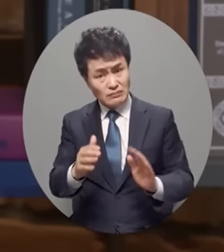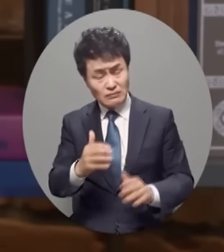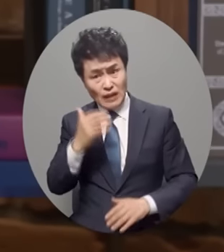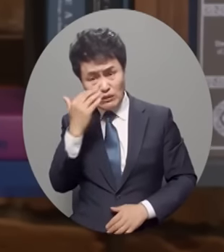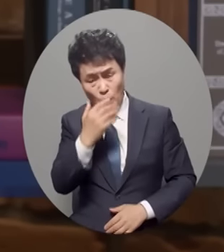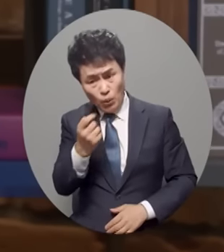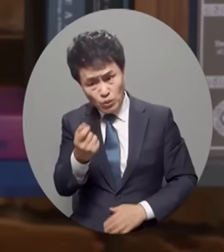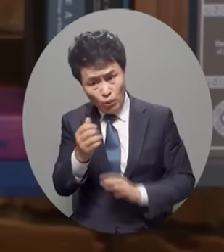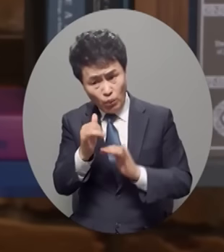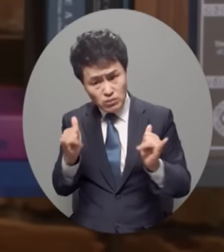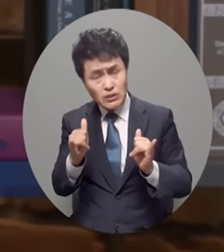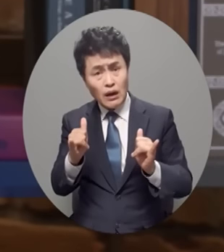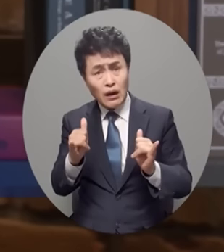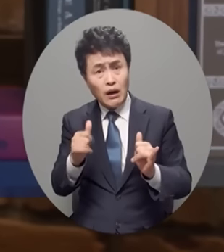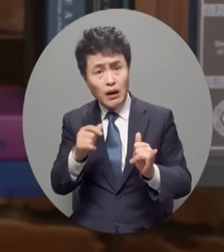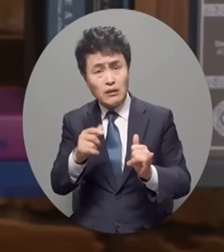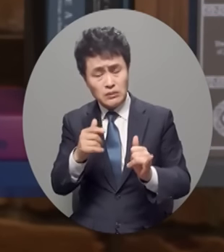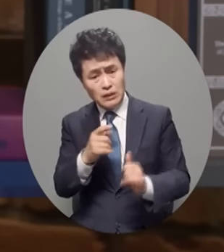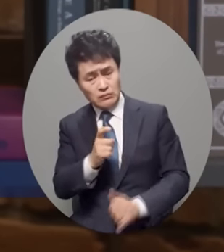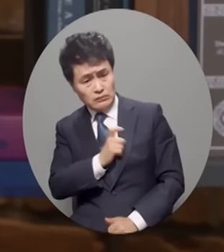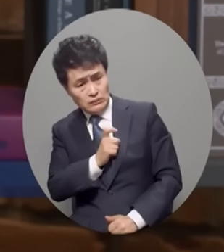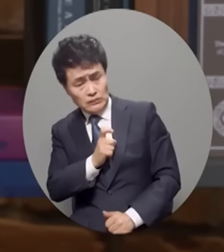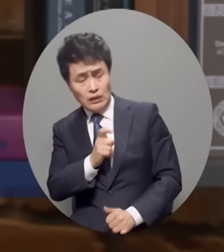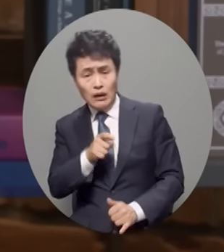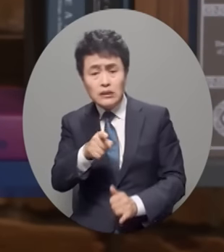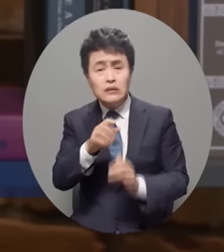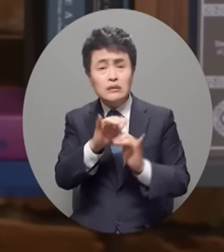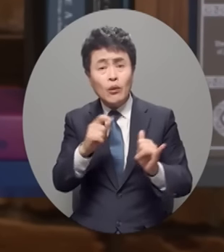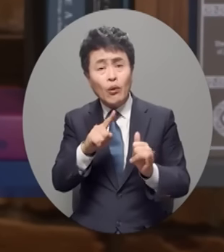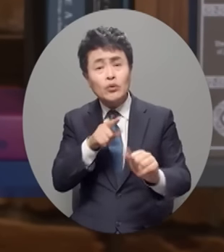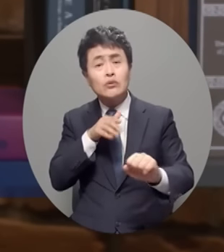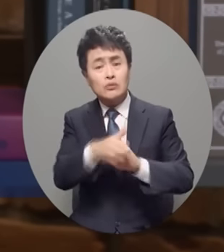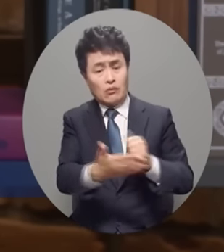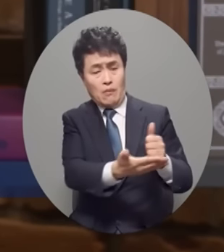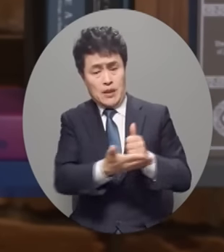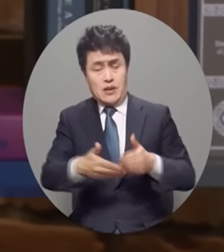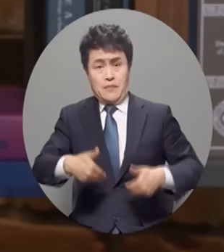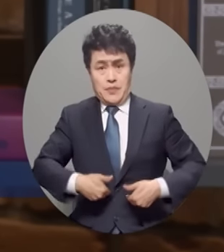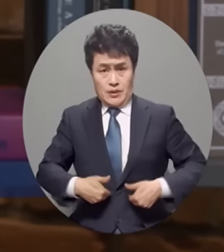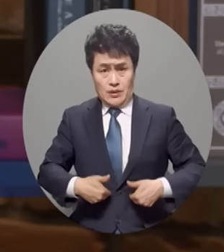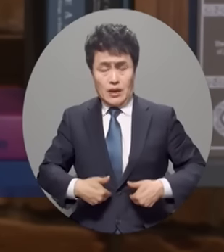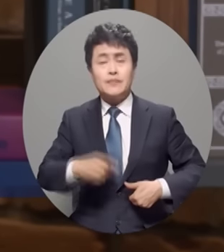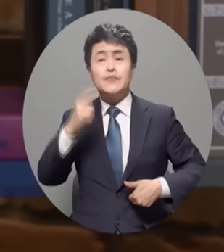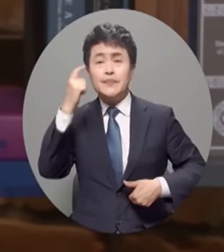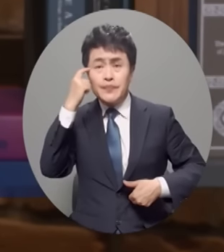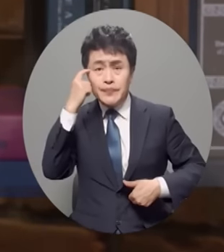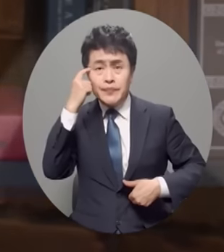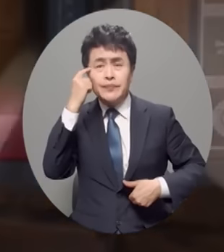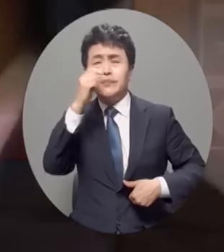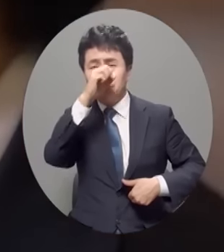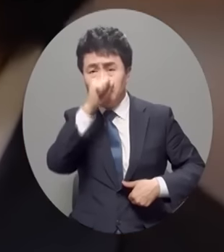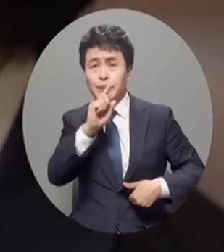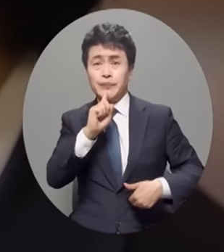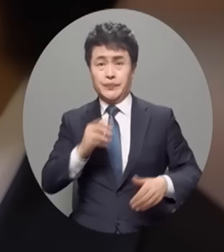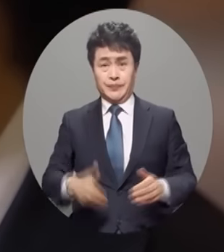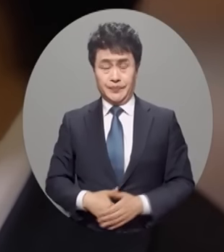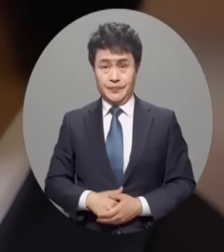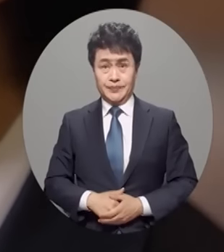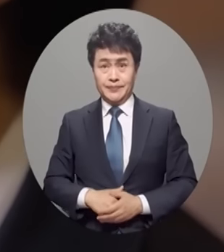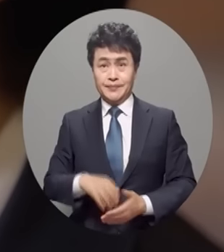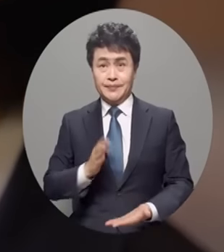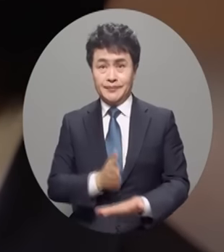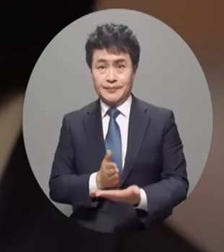이 낯선 이의 모습으로 오는 존재들을 우리가 어떻게 받아들여야 되는가 생각해보면 좋겠다, 이런 생각을 해봅니다. MBC